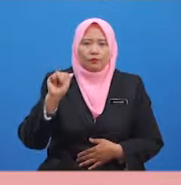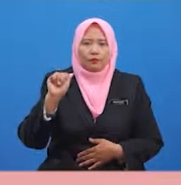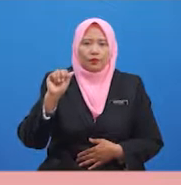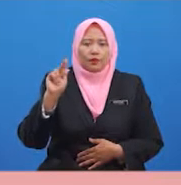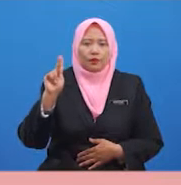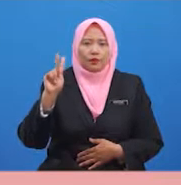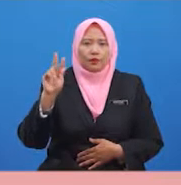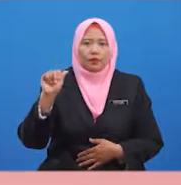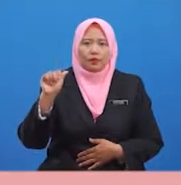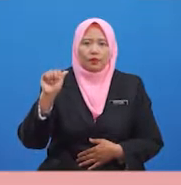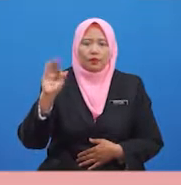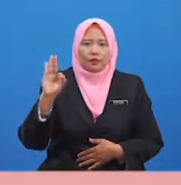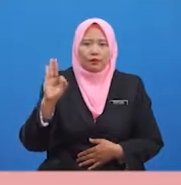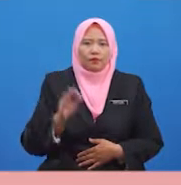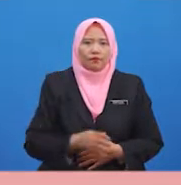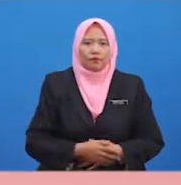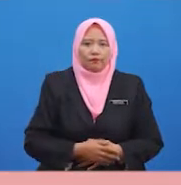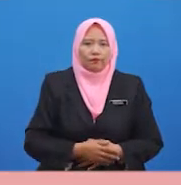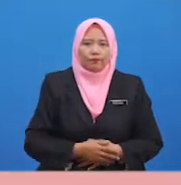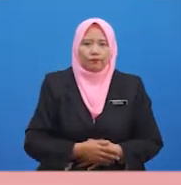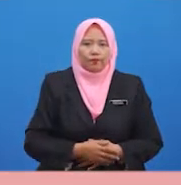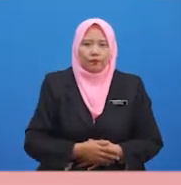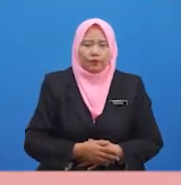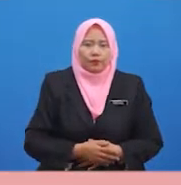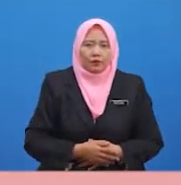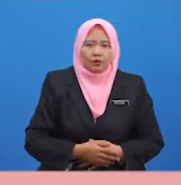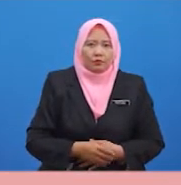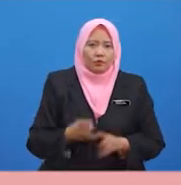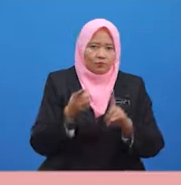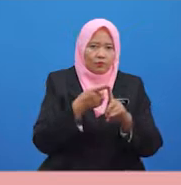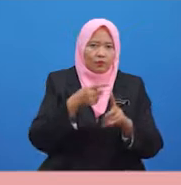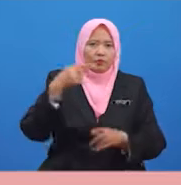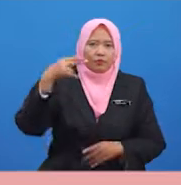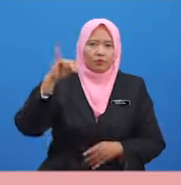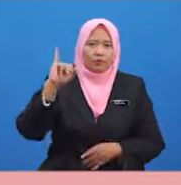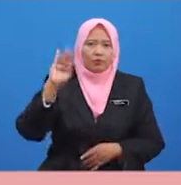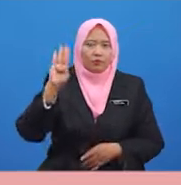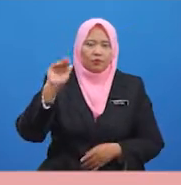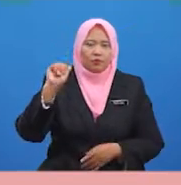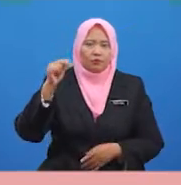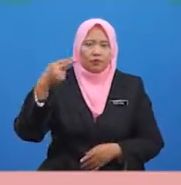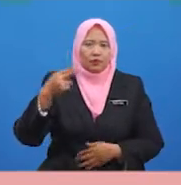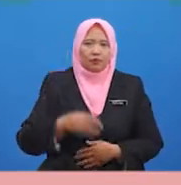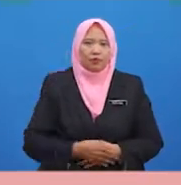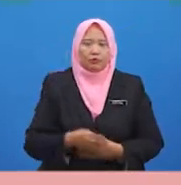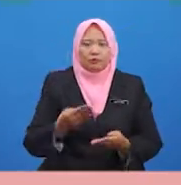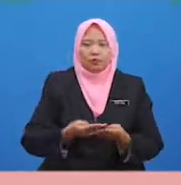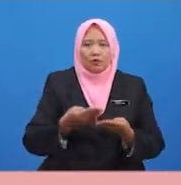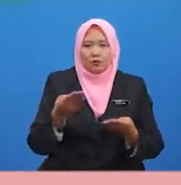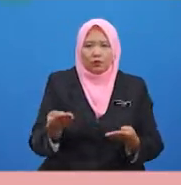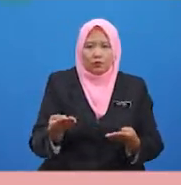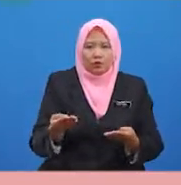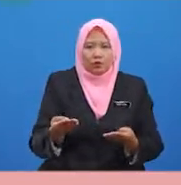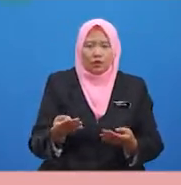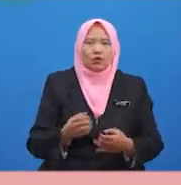apakah maksud hibah. Hibah ialah memberikan sesuatu secara